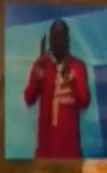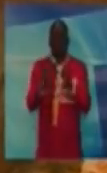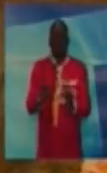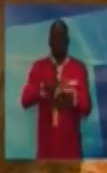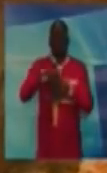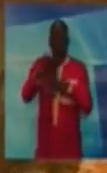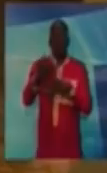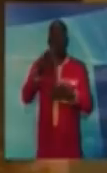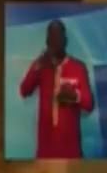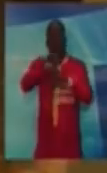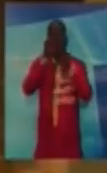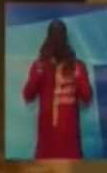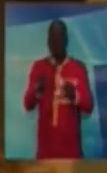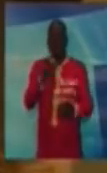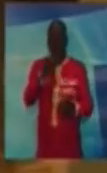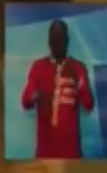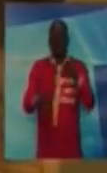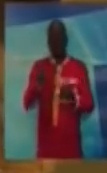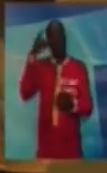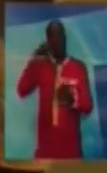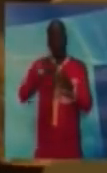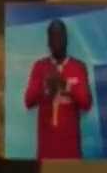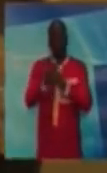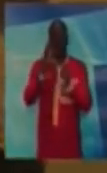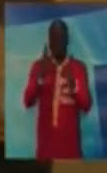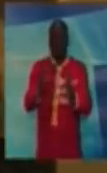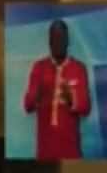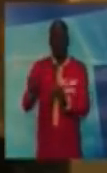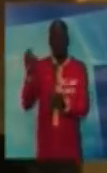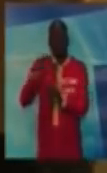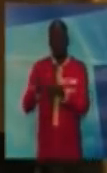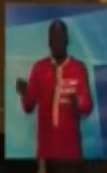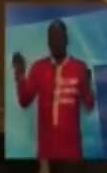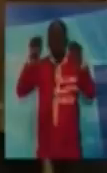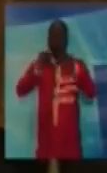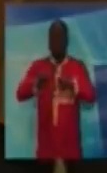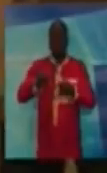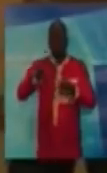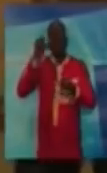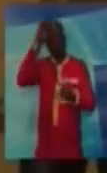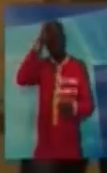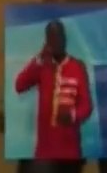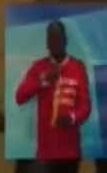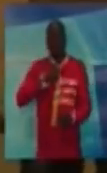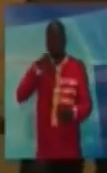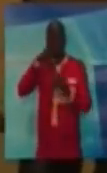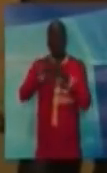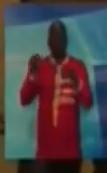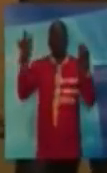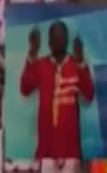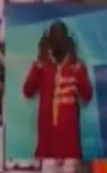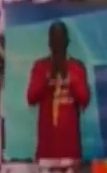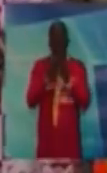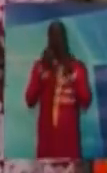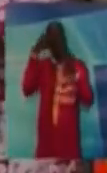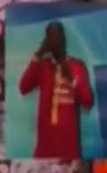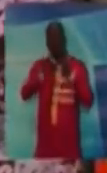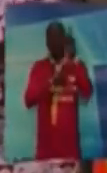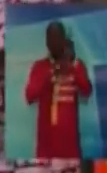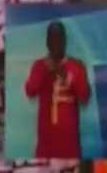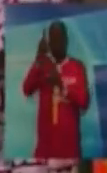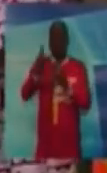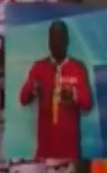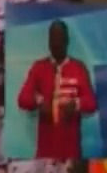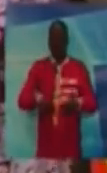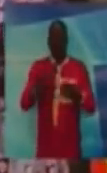des questions judiciaires, le drame de Yirgu aurait engendré une crise humanitaire. Dans les camps dressés pour les déplacés, les